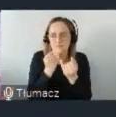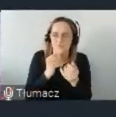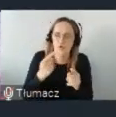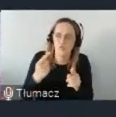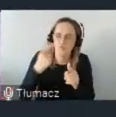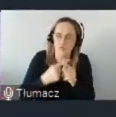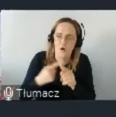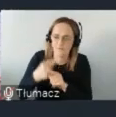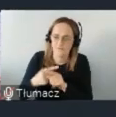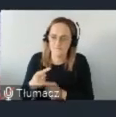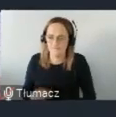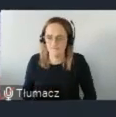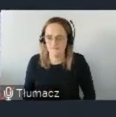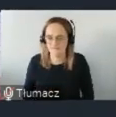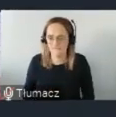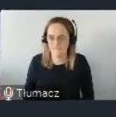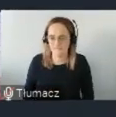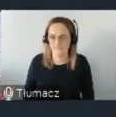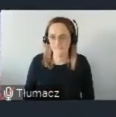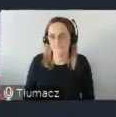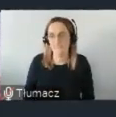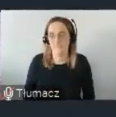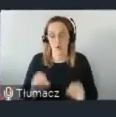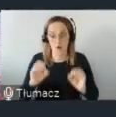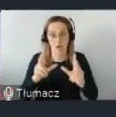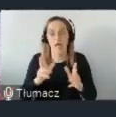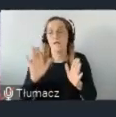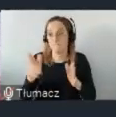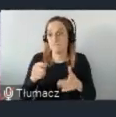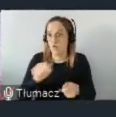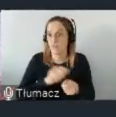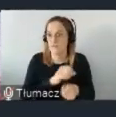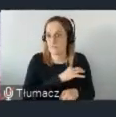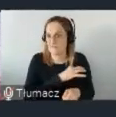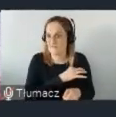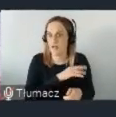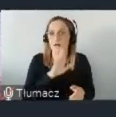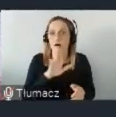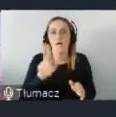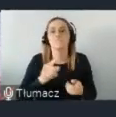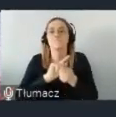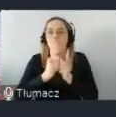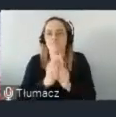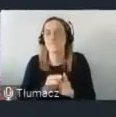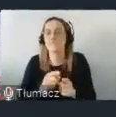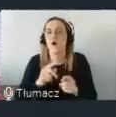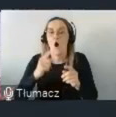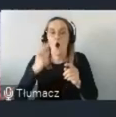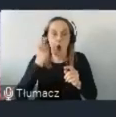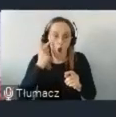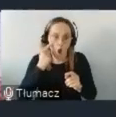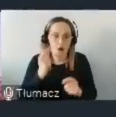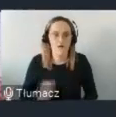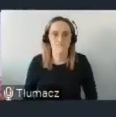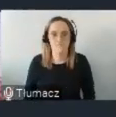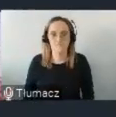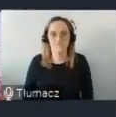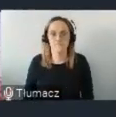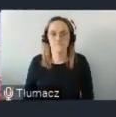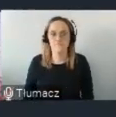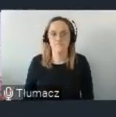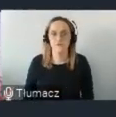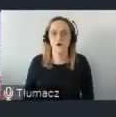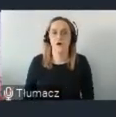teraz jak dostaniecie to, prywatny jest, ok, to jeszcze dziękuję. Tutaj są ustawienia prywatności, klikam na oko.